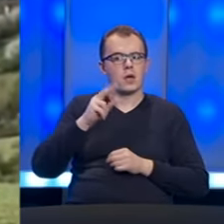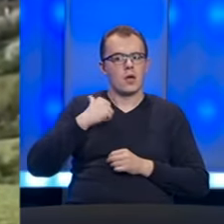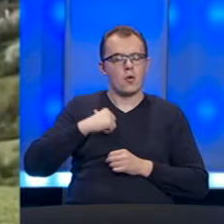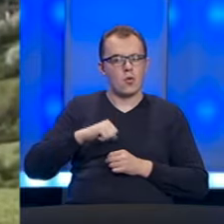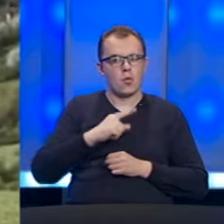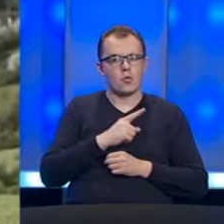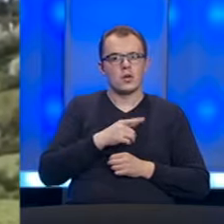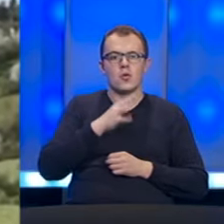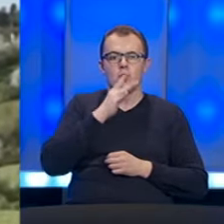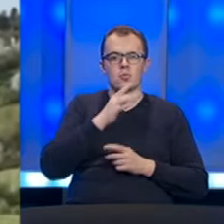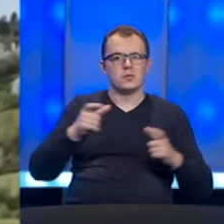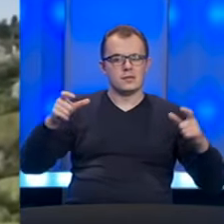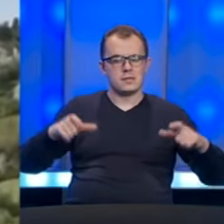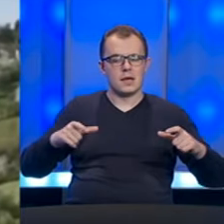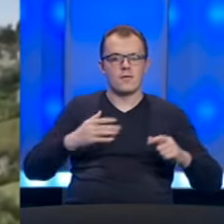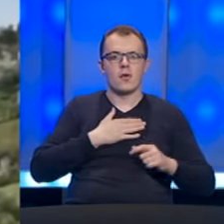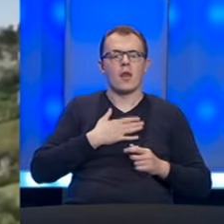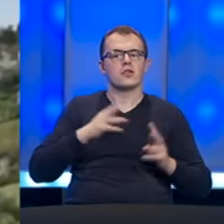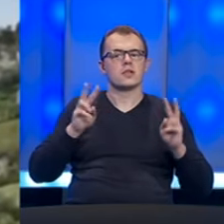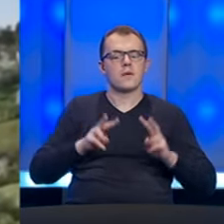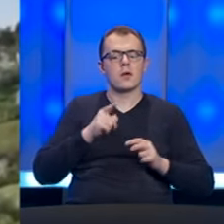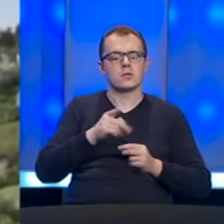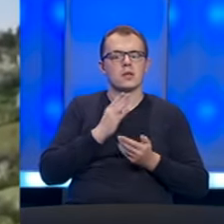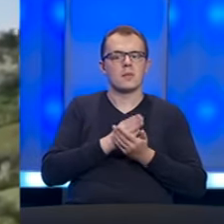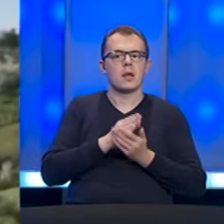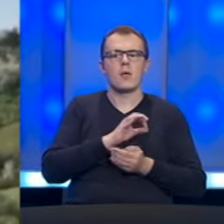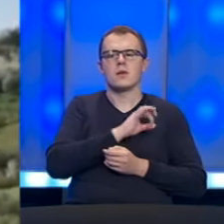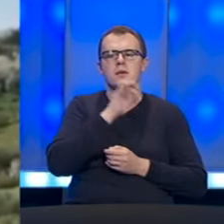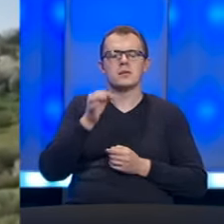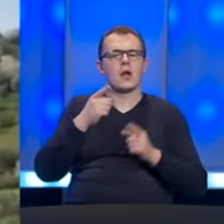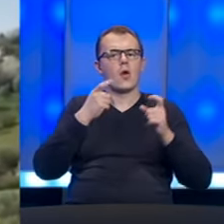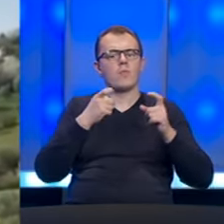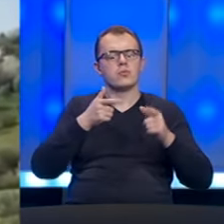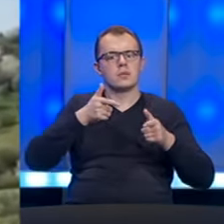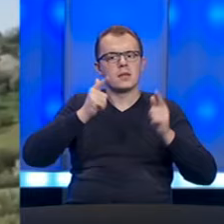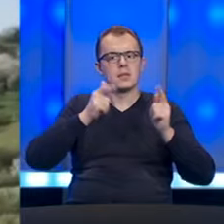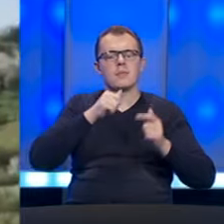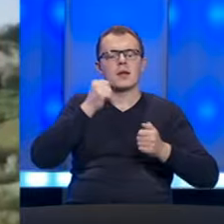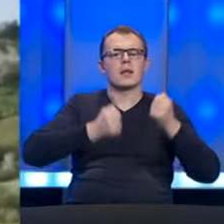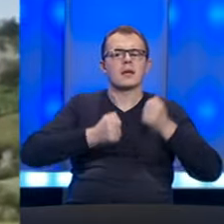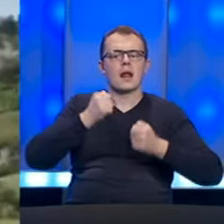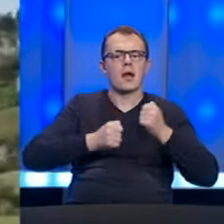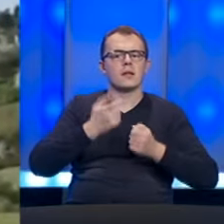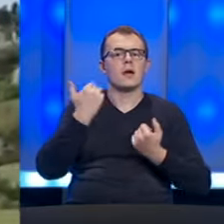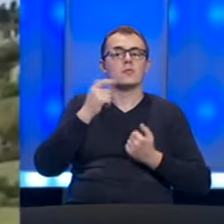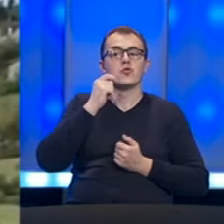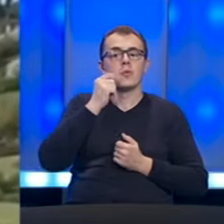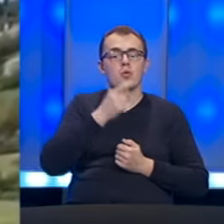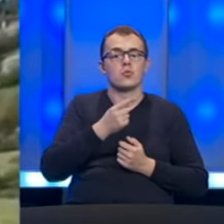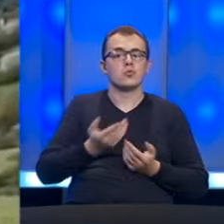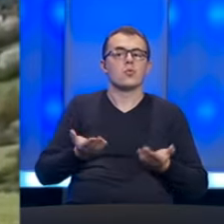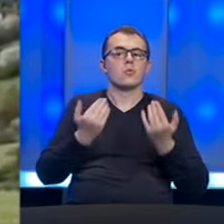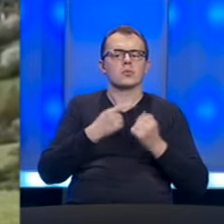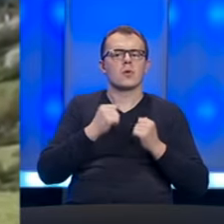opkoljenom Sarajevu. Naša stvarnost je tada bila stalno pucanje iz snajpera i granata, međutim ljudi su uprkos